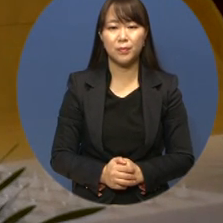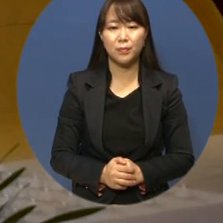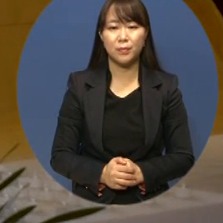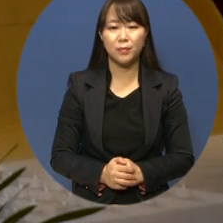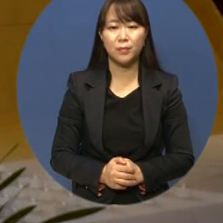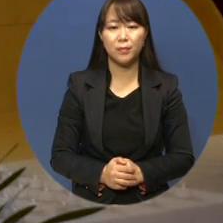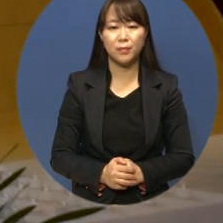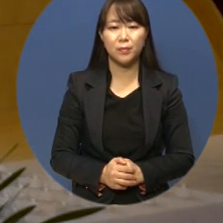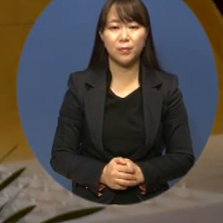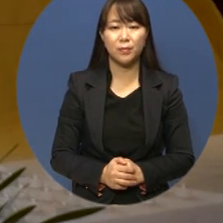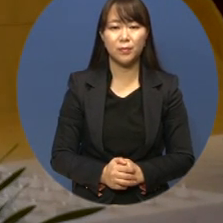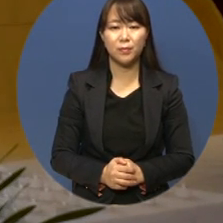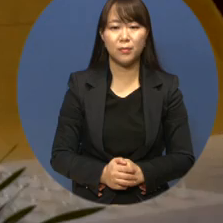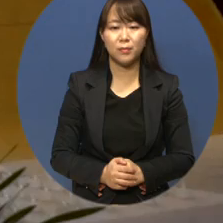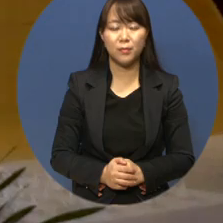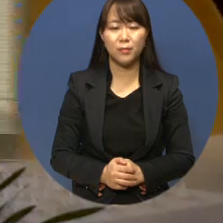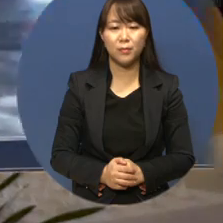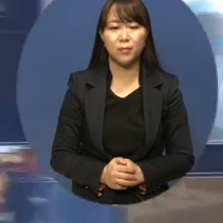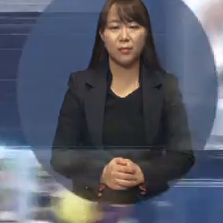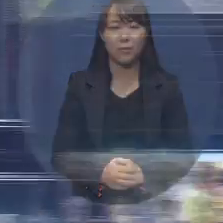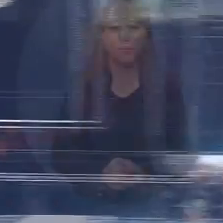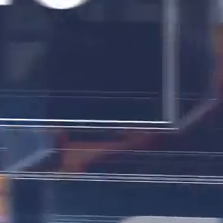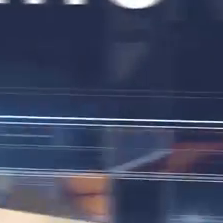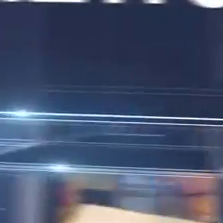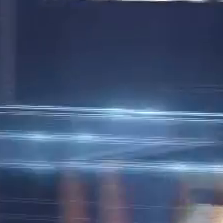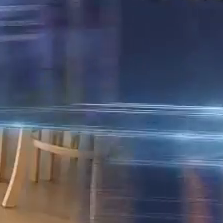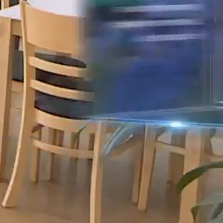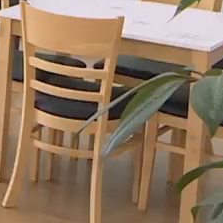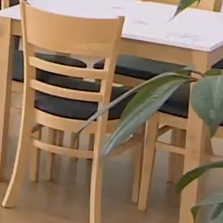전북방송 최정은이었습니다.